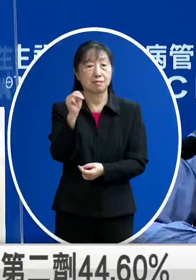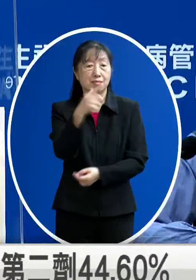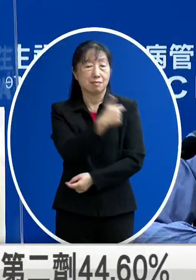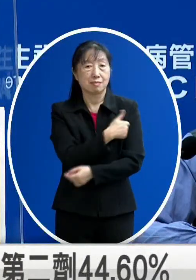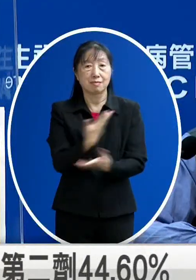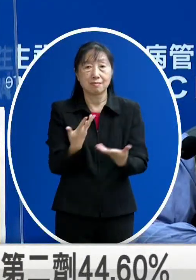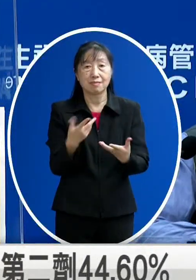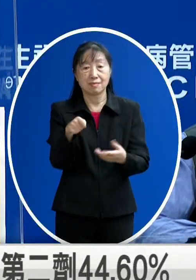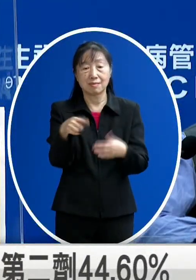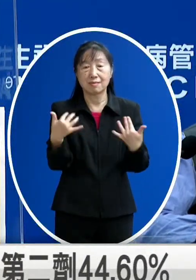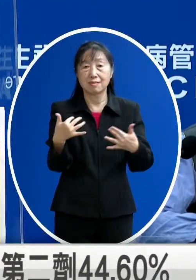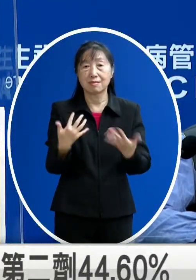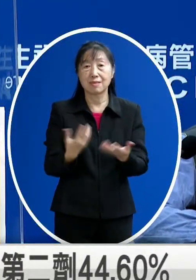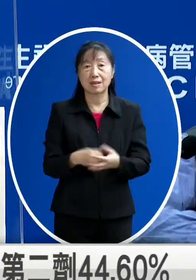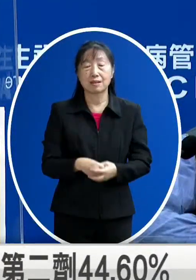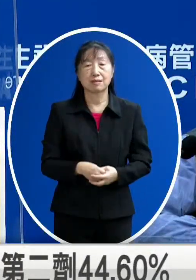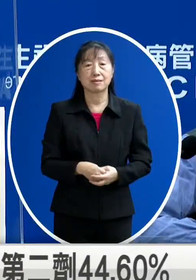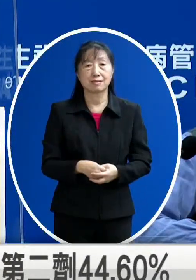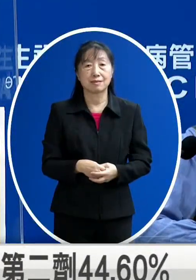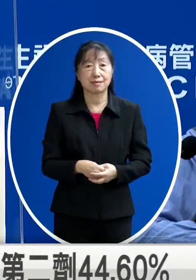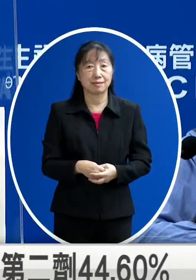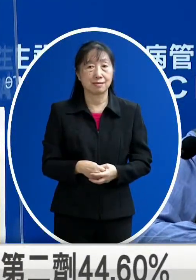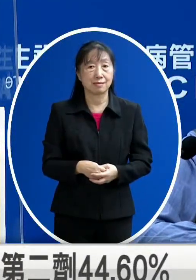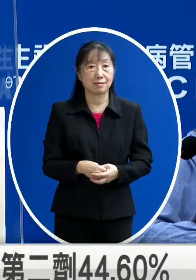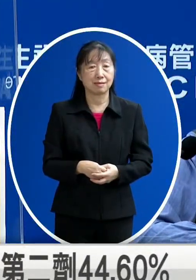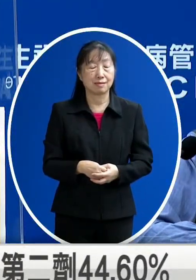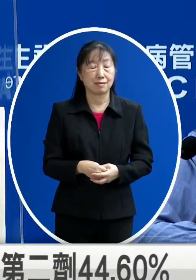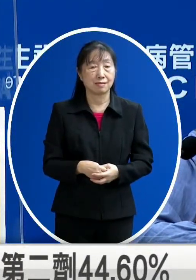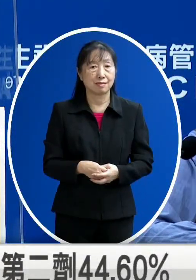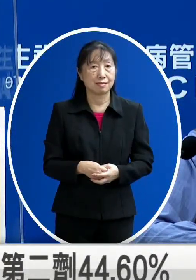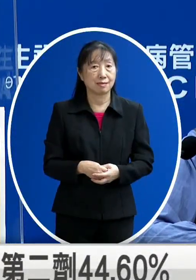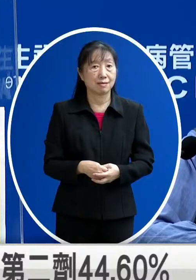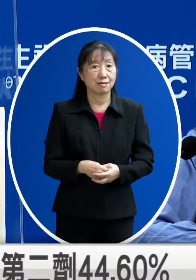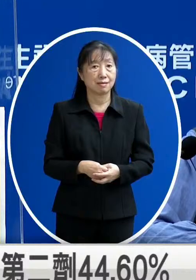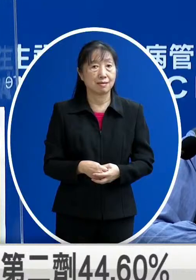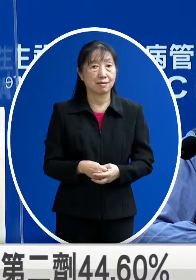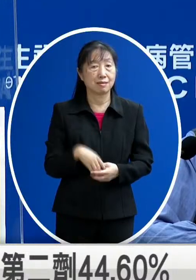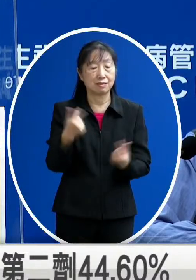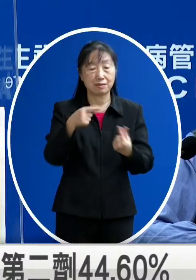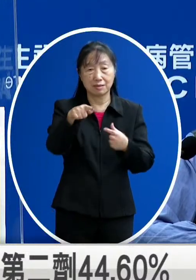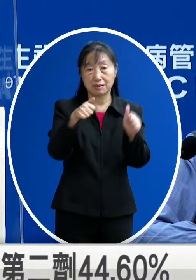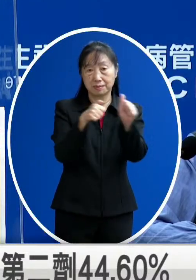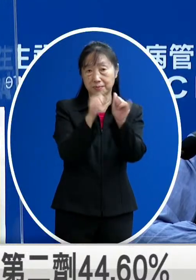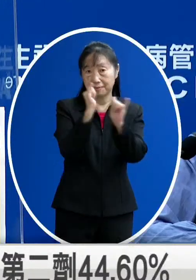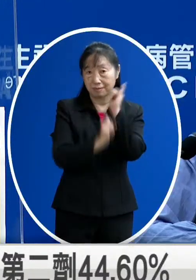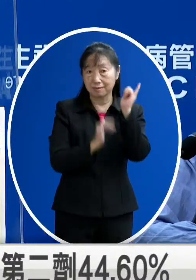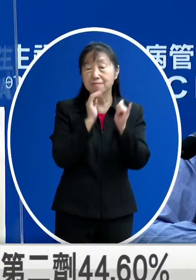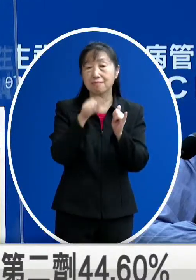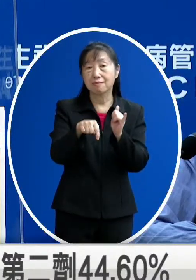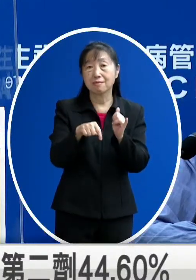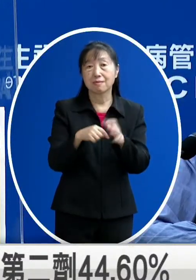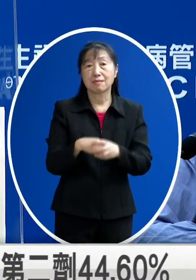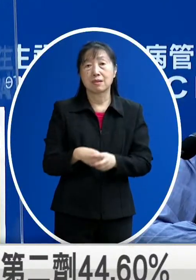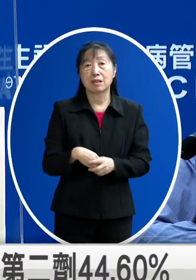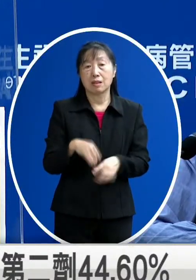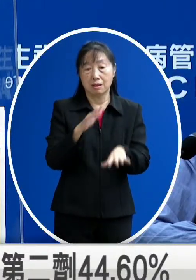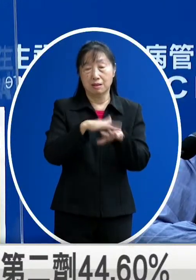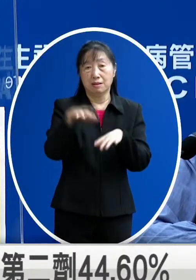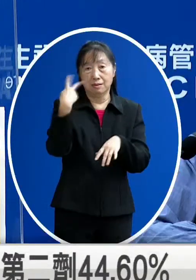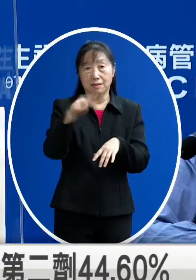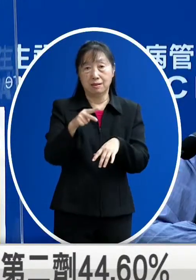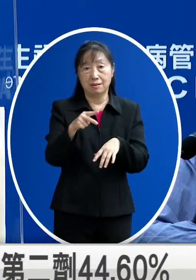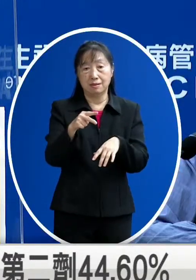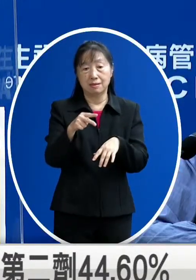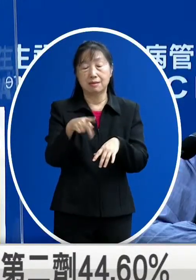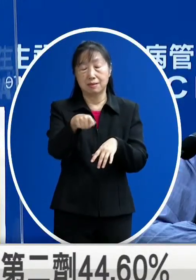样，我们这个在如果在这个大概好、哦，大概所谓次世代疫苗，那都是准备做第三剂来